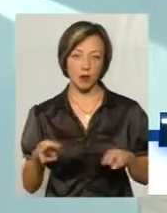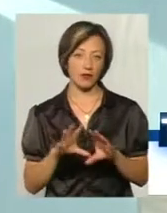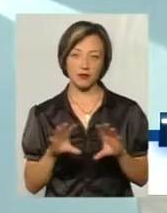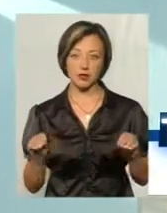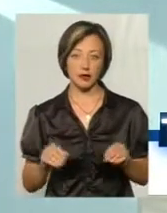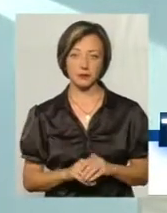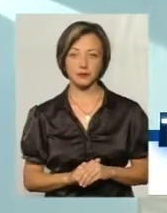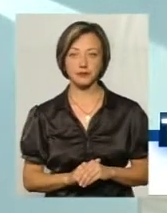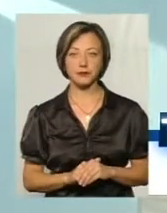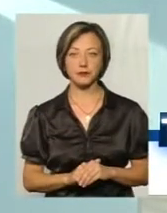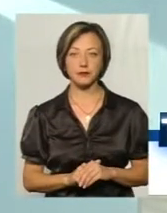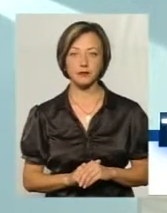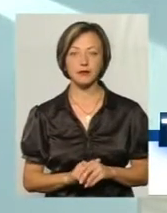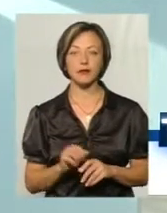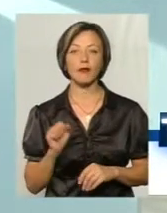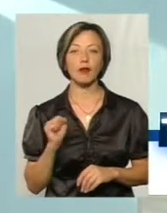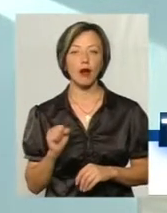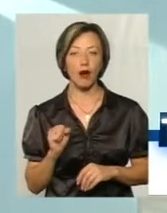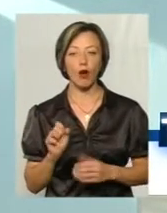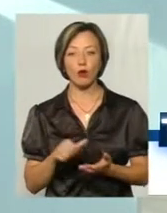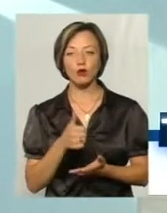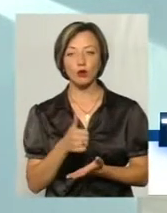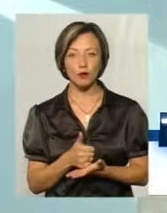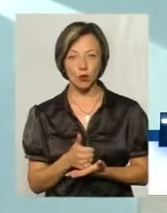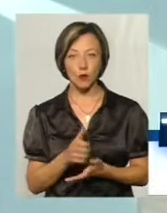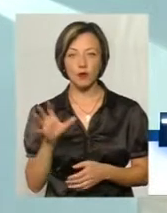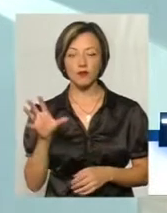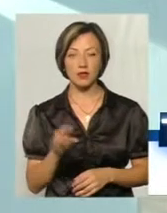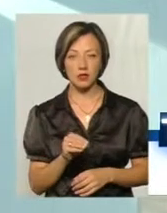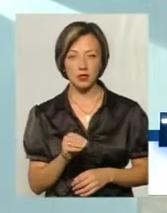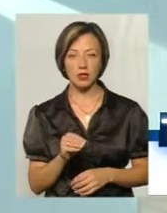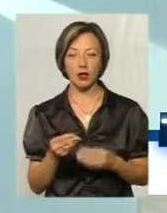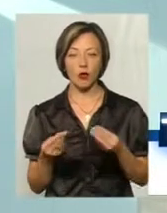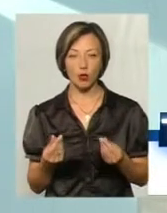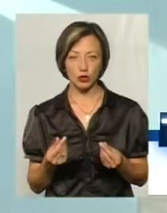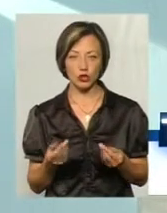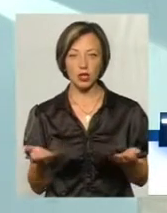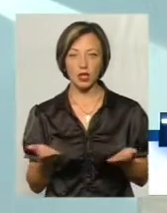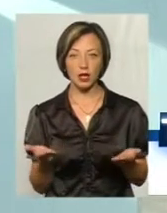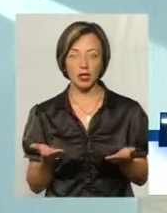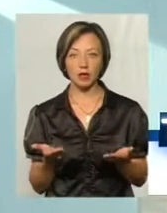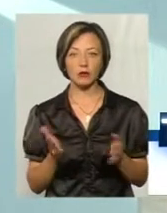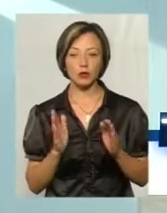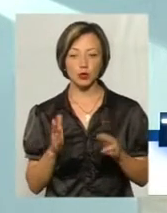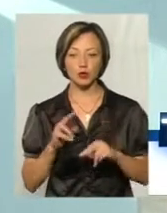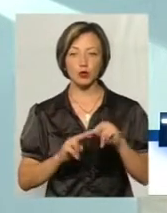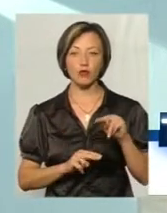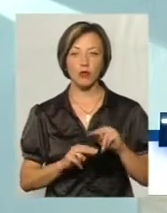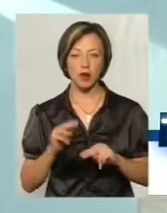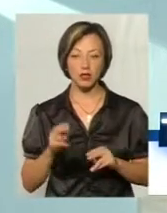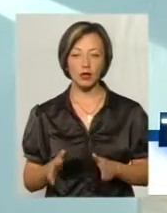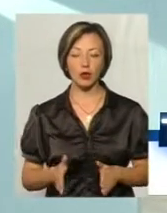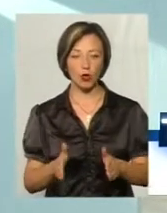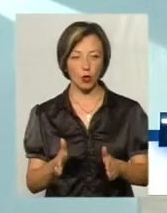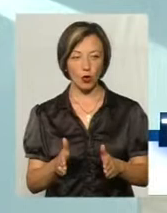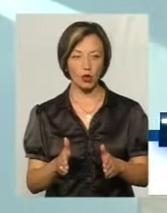все. А в основному всі кошти, за які будуть будуватися